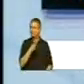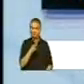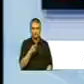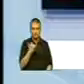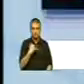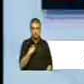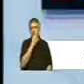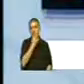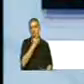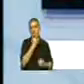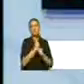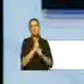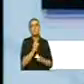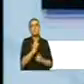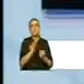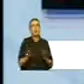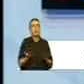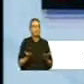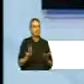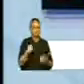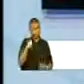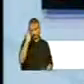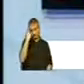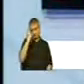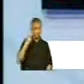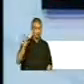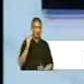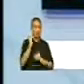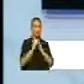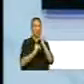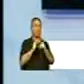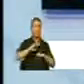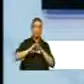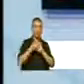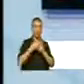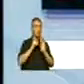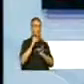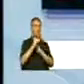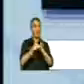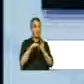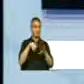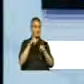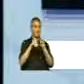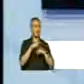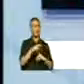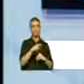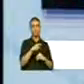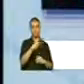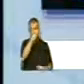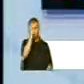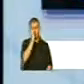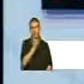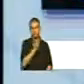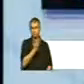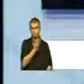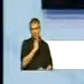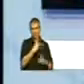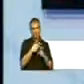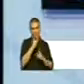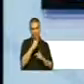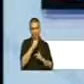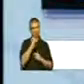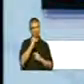עכשיו השאלה מה הוא יעשה. עכשיו אנחנו יודעים בכל תהליך מערכת הבחירות הזאת, טראמפ לא רק